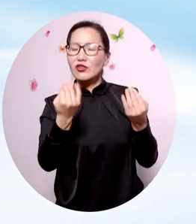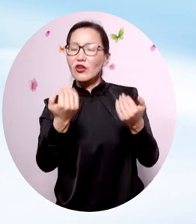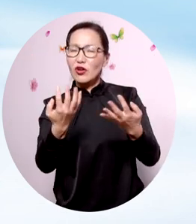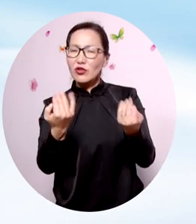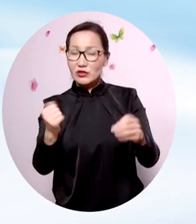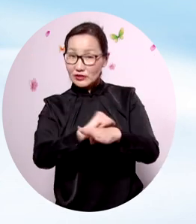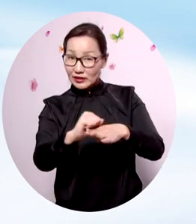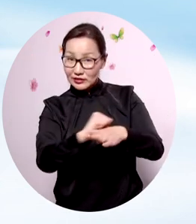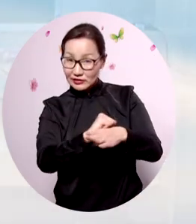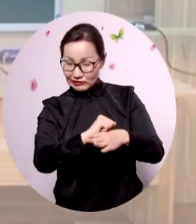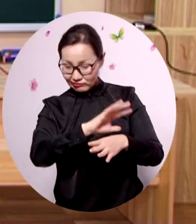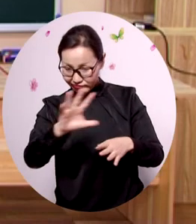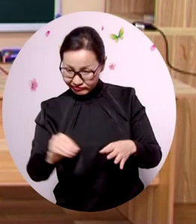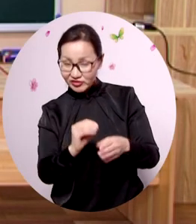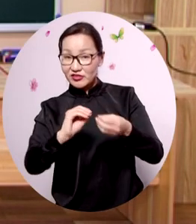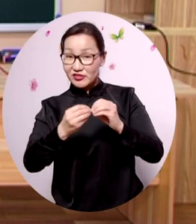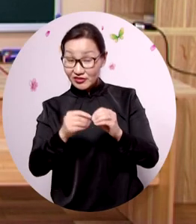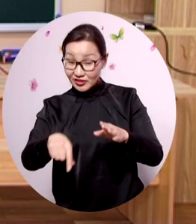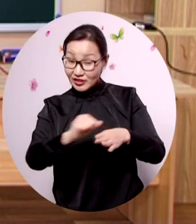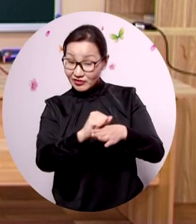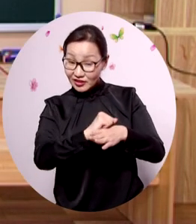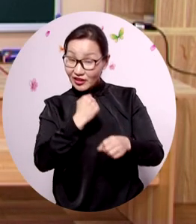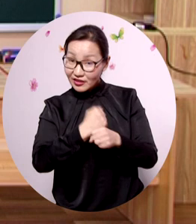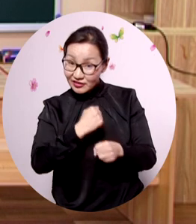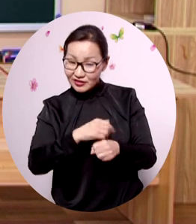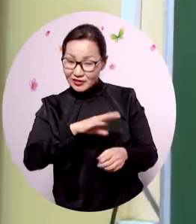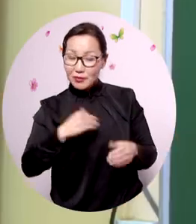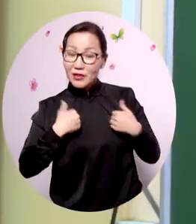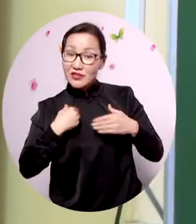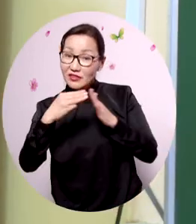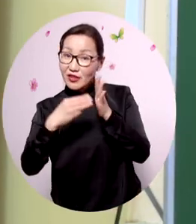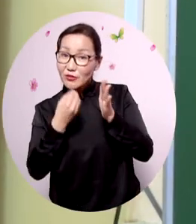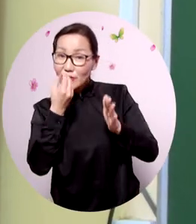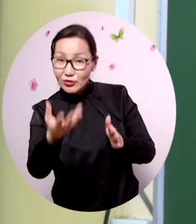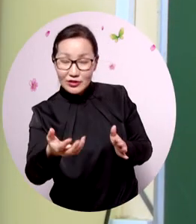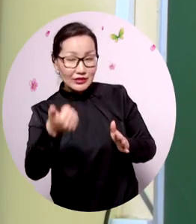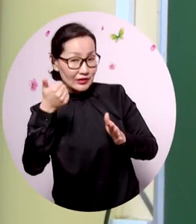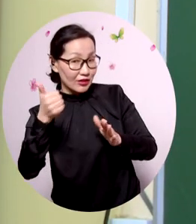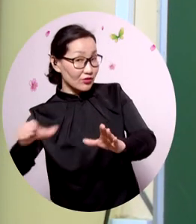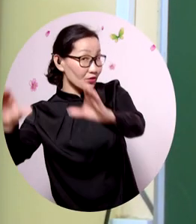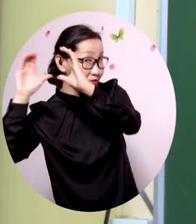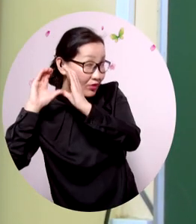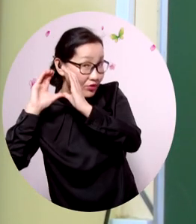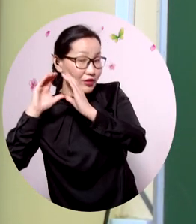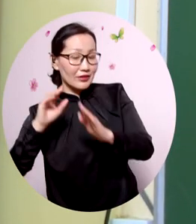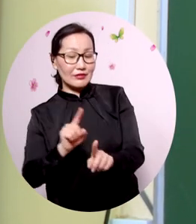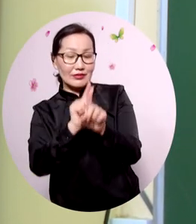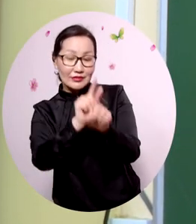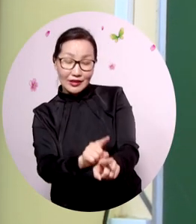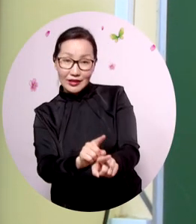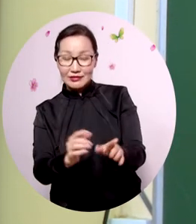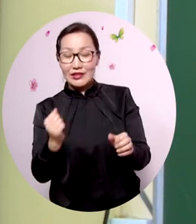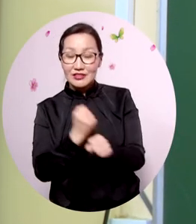дасгал даалгавар ажиллана. Ингээд дасгал даалгавруудаа ажиллахдаа багшийнхаа тайлбарлаж байгаа тайлбаруудыг сайн сонсоод